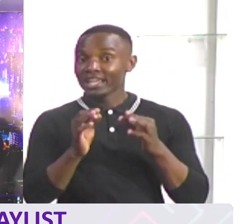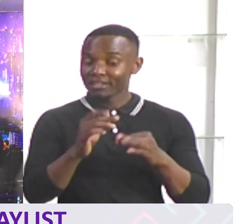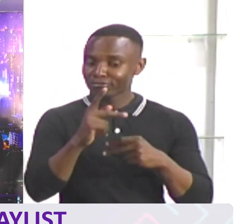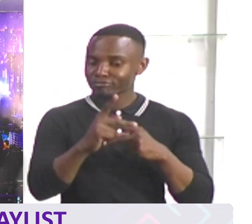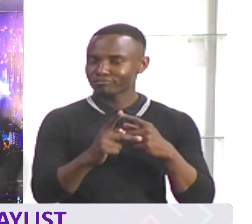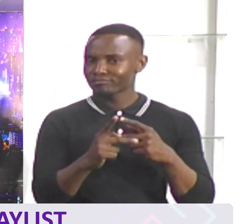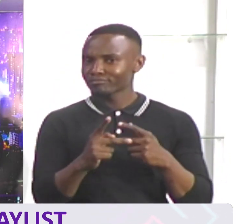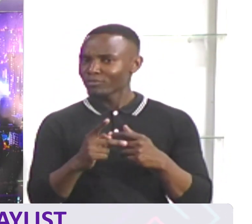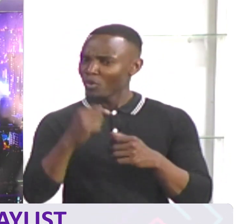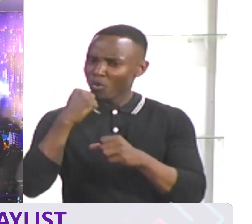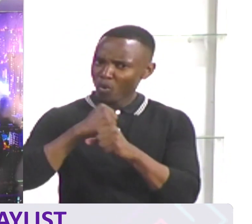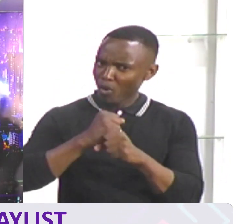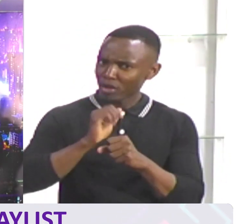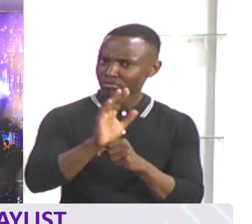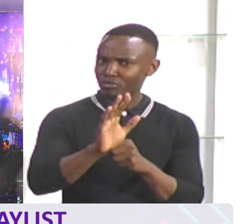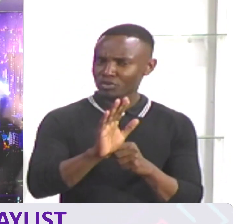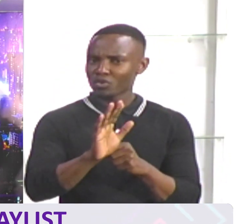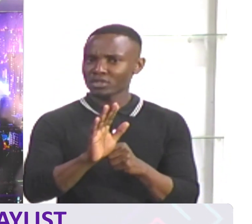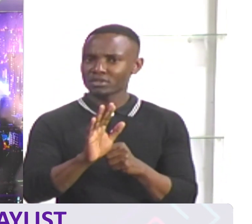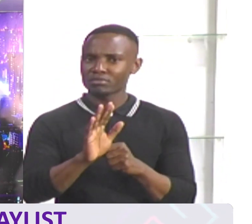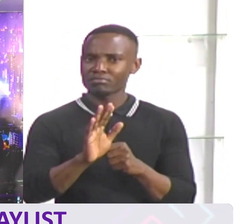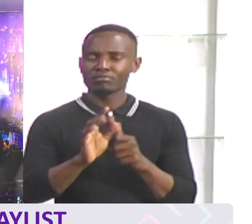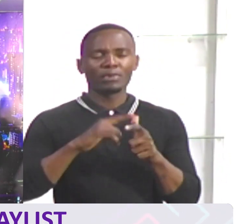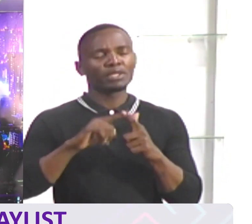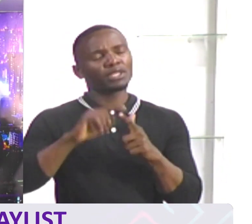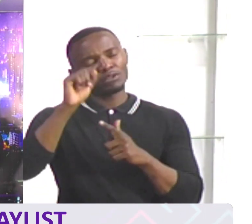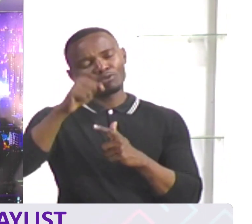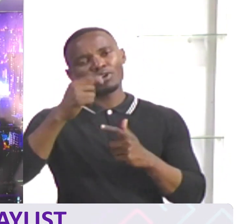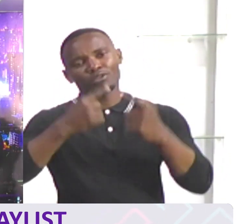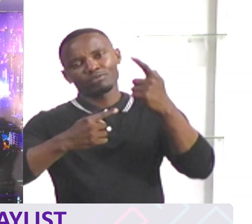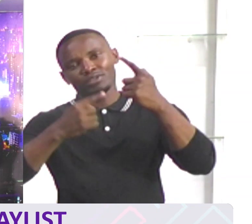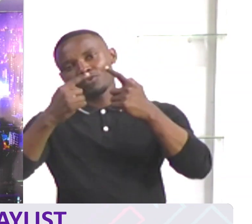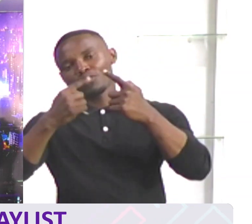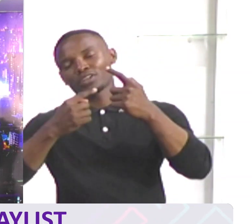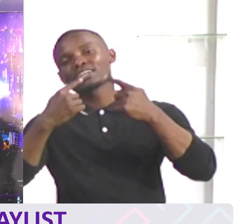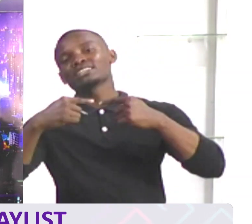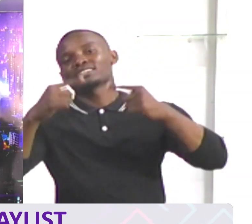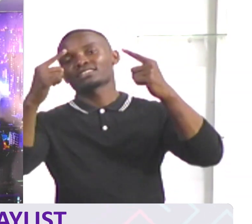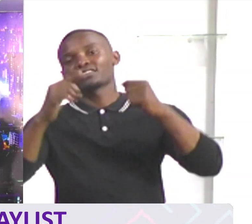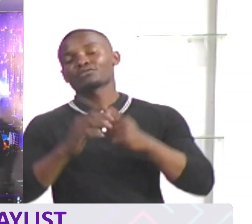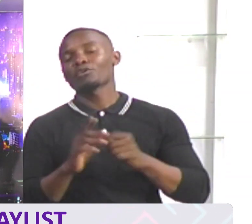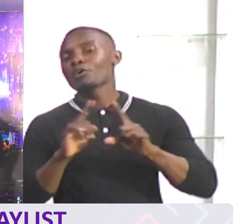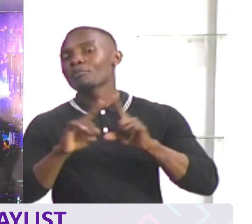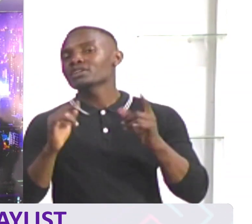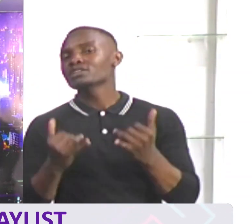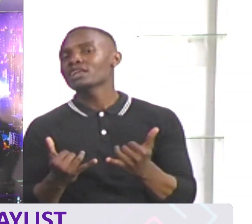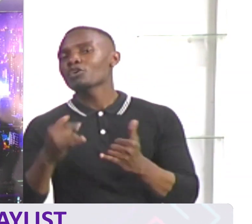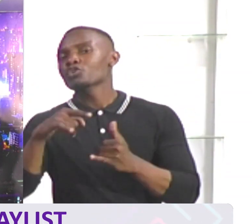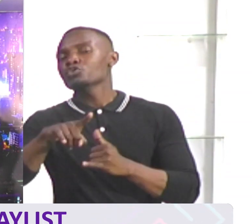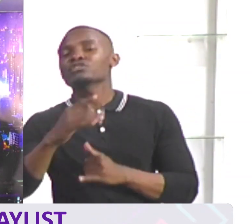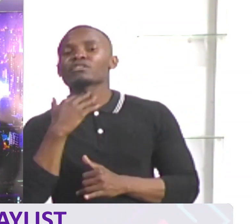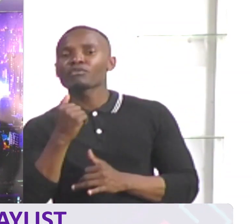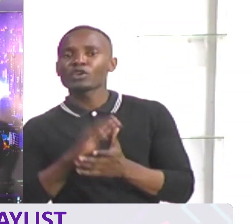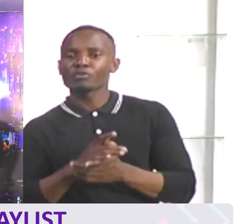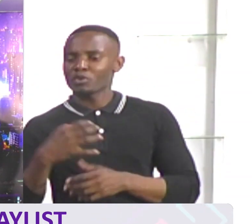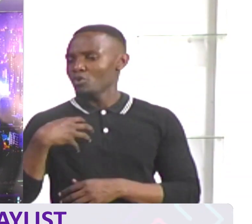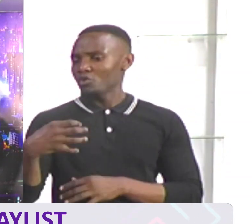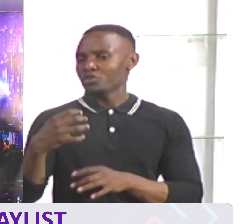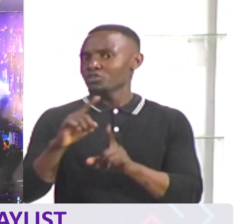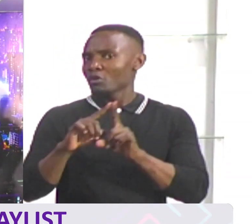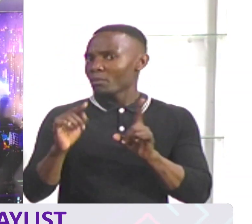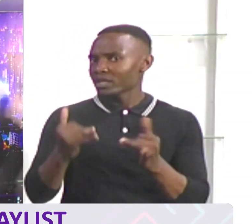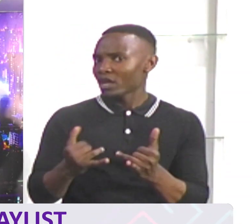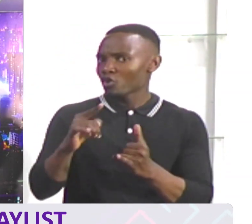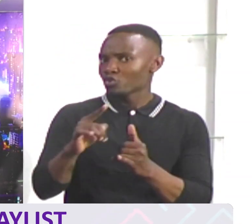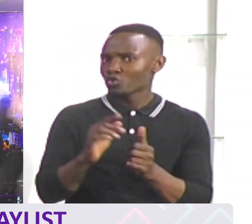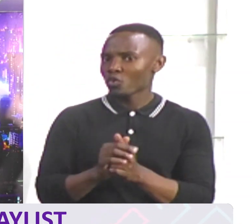afanya. Eh. Ah, ita relax that you chukua sukana. Lakini ikiona pale hivyo. Wewe unakuwa moko mdogo but you're not saving. Ndio. Sawa. Uangalie